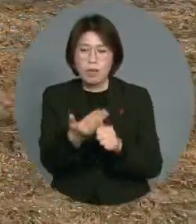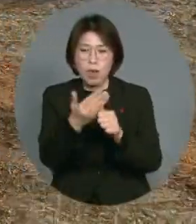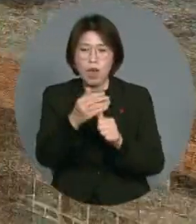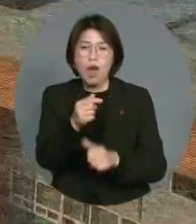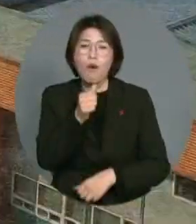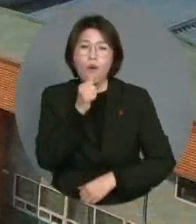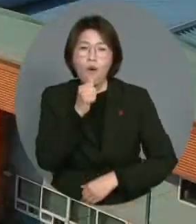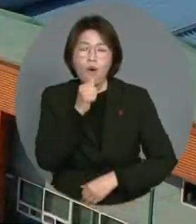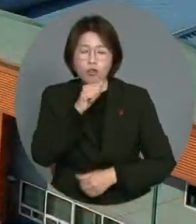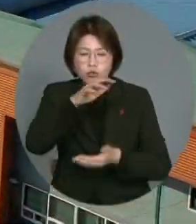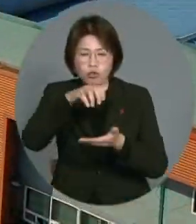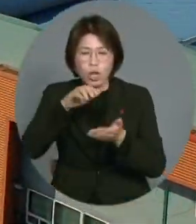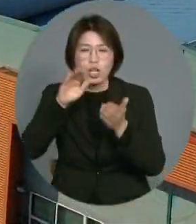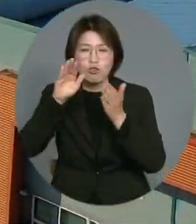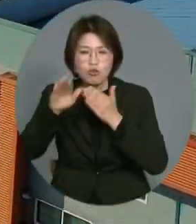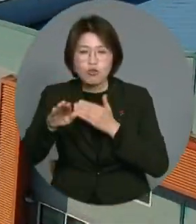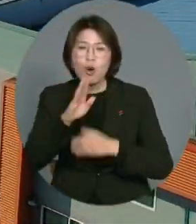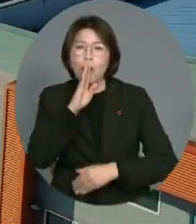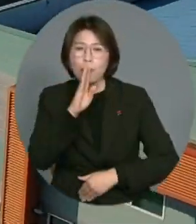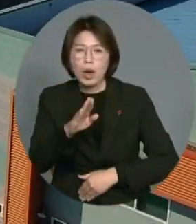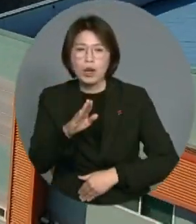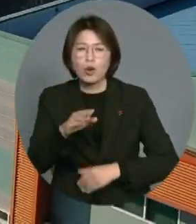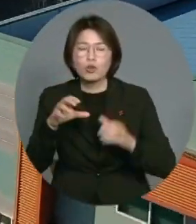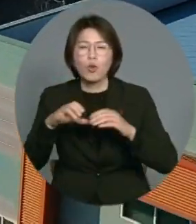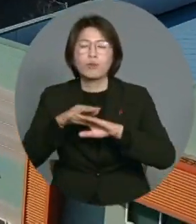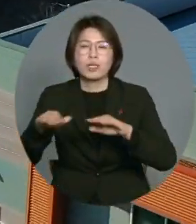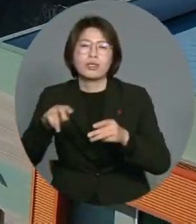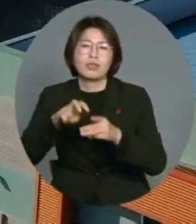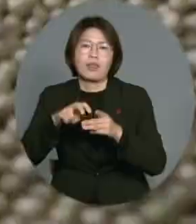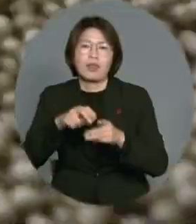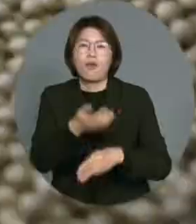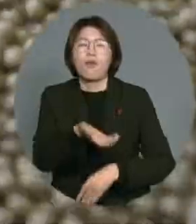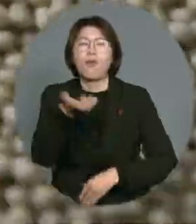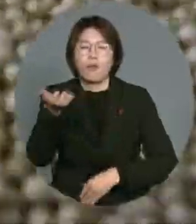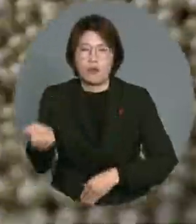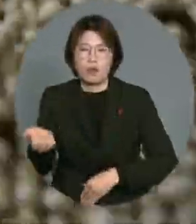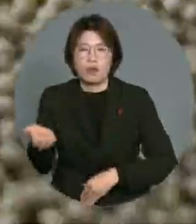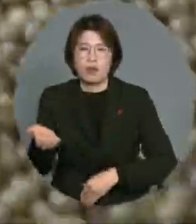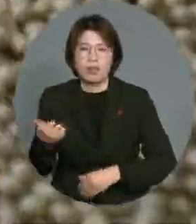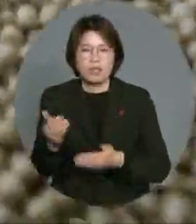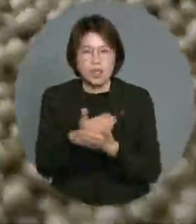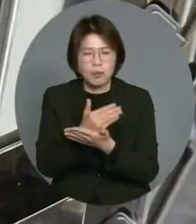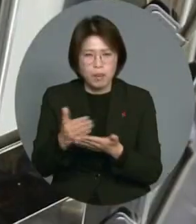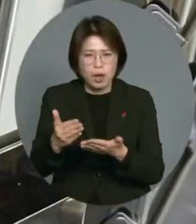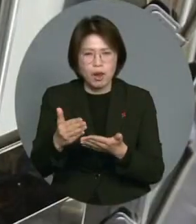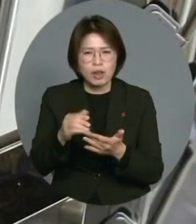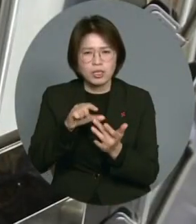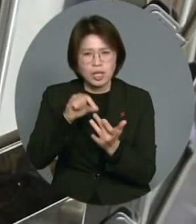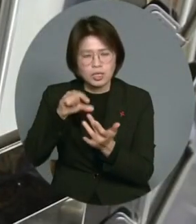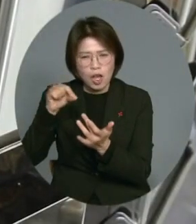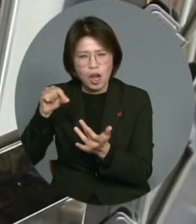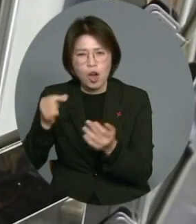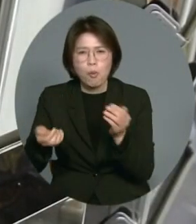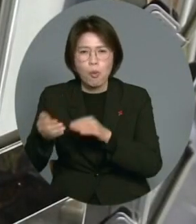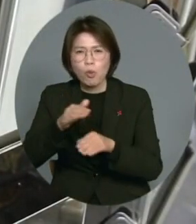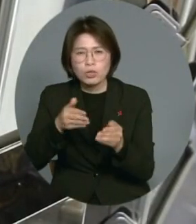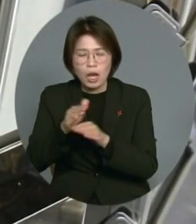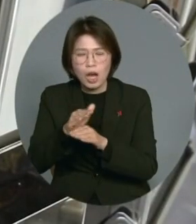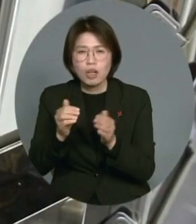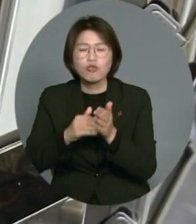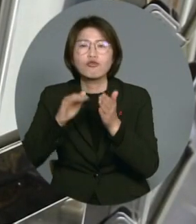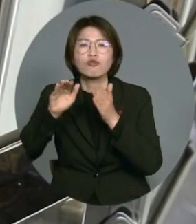수확 직후 곧바로 종자 종합 처리 센터로 옮겨집니다. 선별과 정선, 포장 작업이